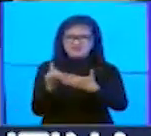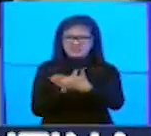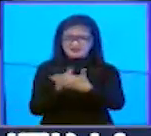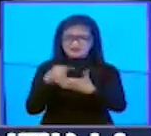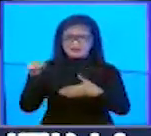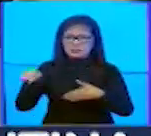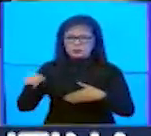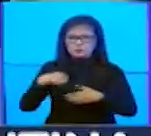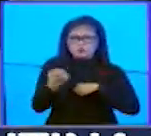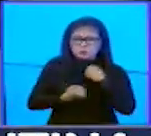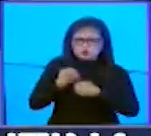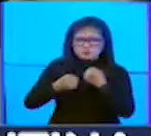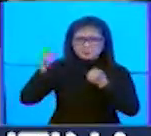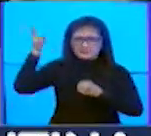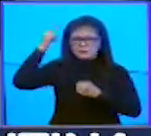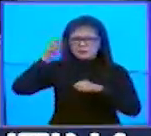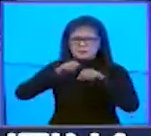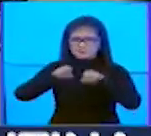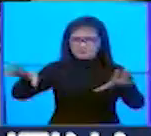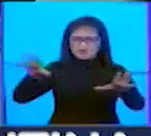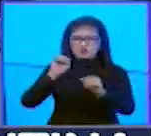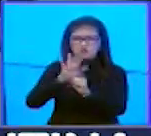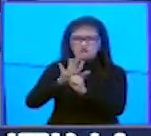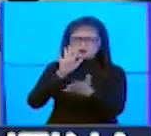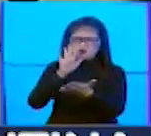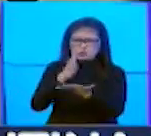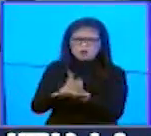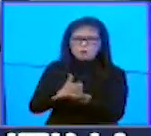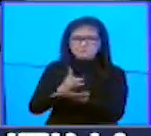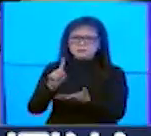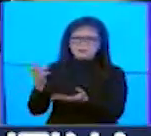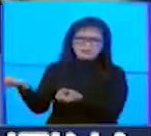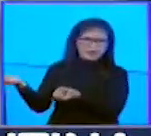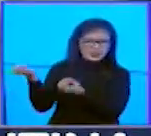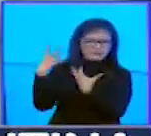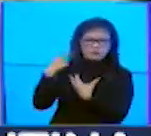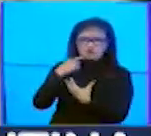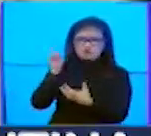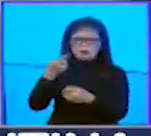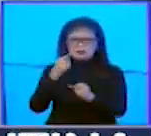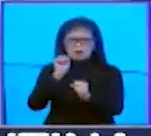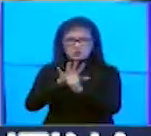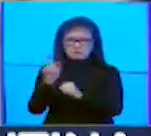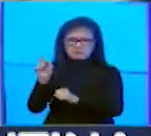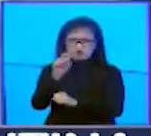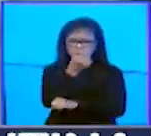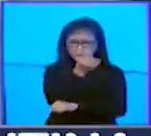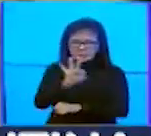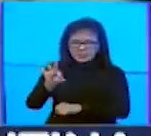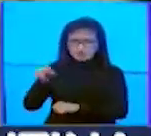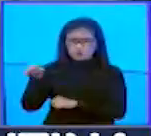memutus mata rantai penyebaran cover 19 karena memang ada kabar terkait dengan copy 19 sini ada varian baru terkait virus itu